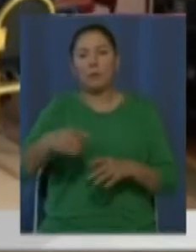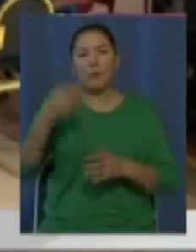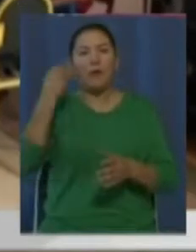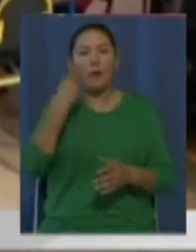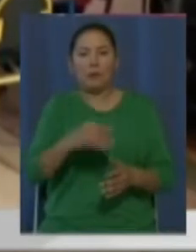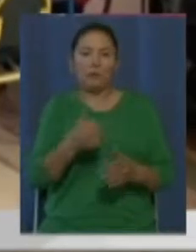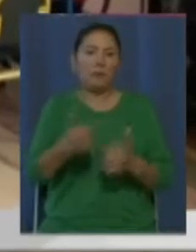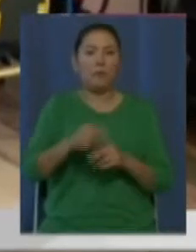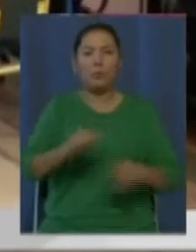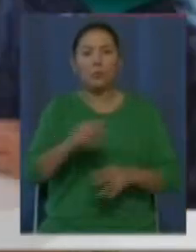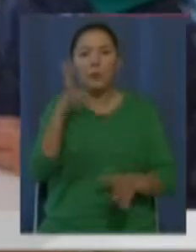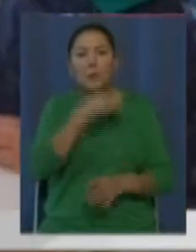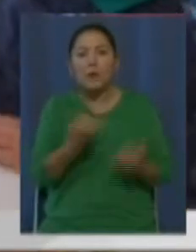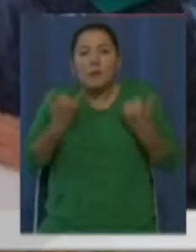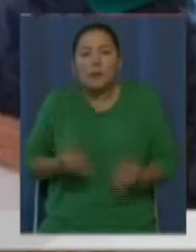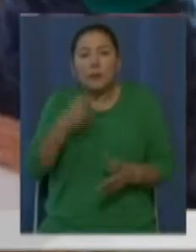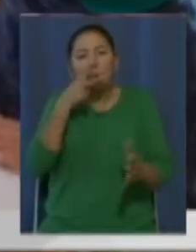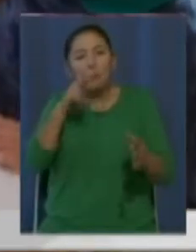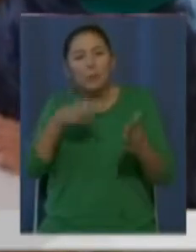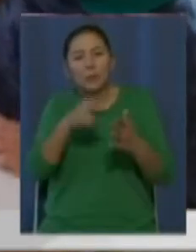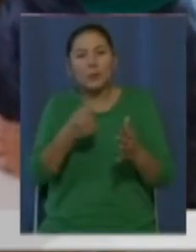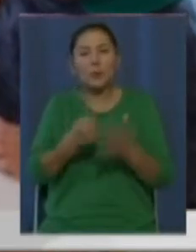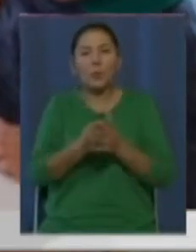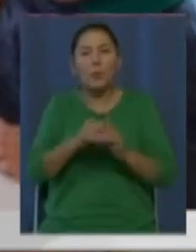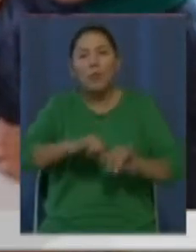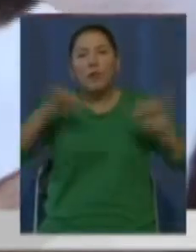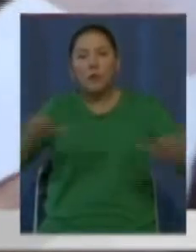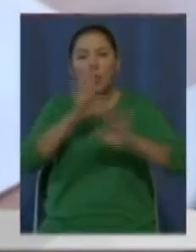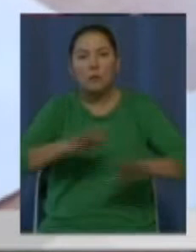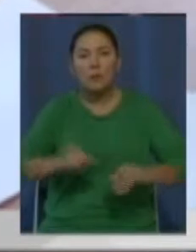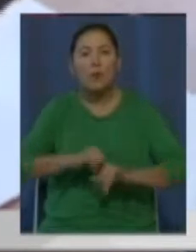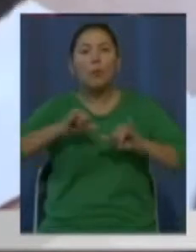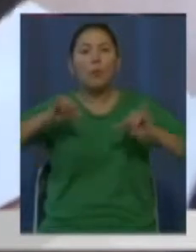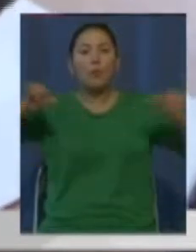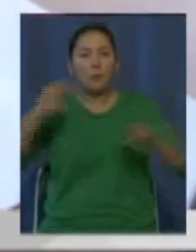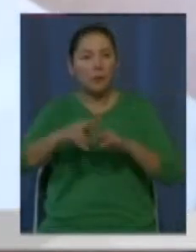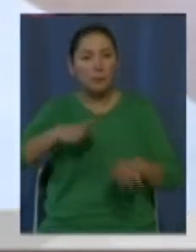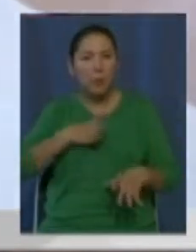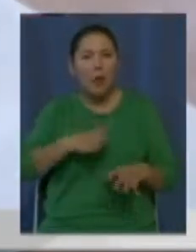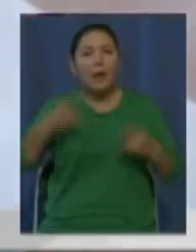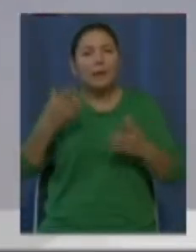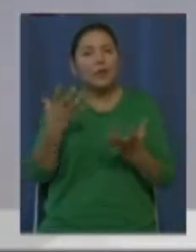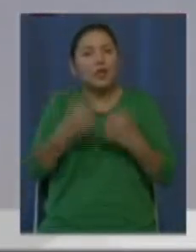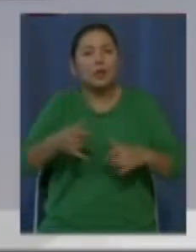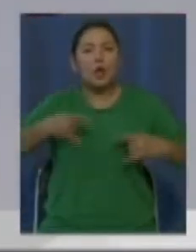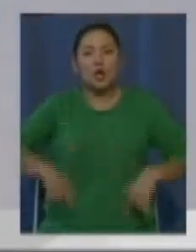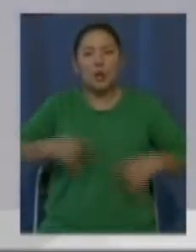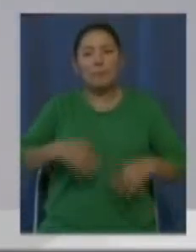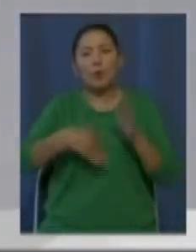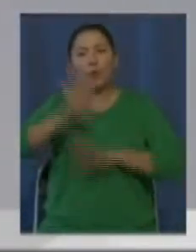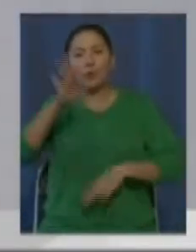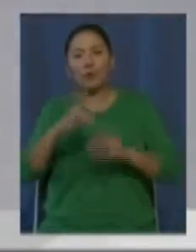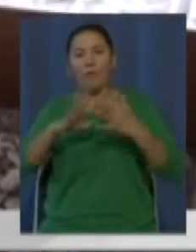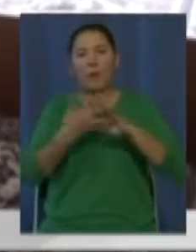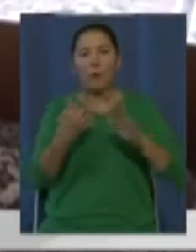топта тәрбиеленуде. Кең әрі жарық бөлмелерде бүлдіршіндердің сапалы тәлім тәрбие алуына мүмкіндік мол. Бөбекжайдың ашылуымен